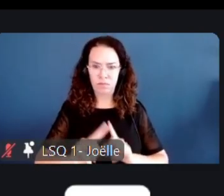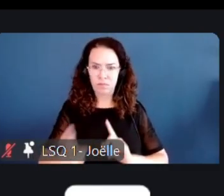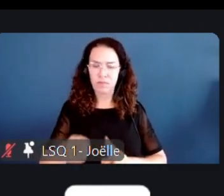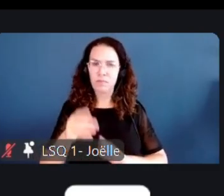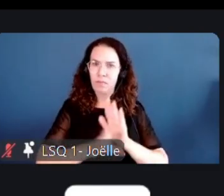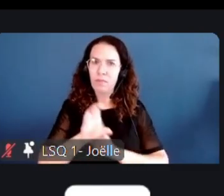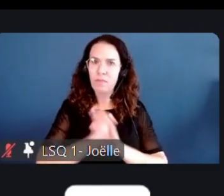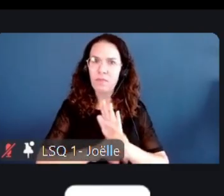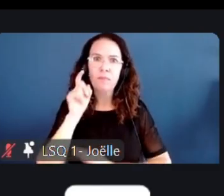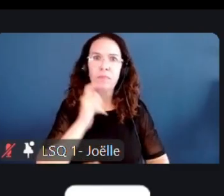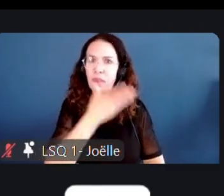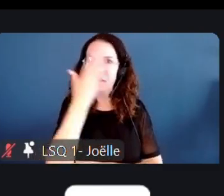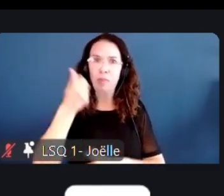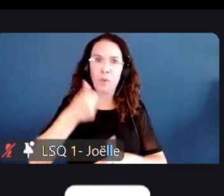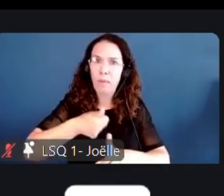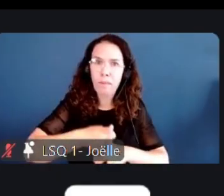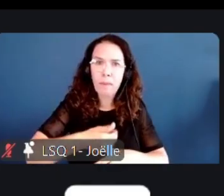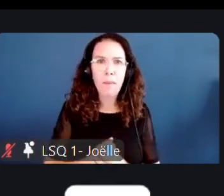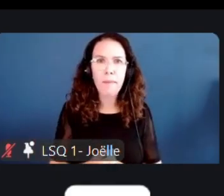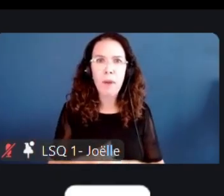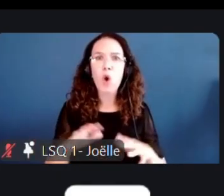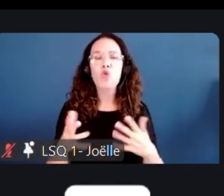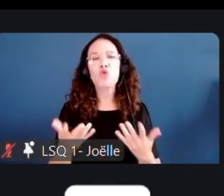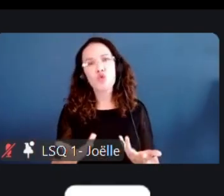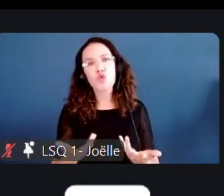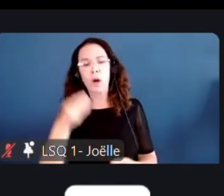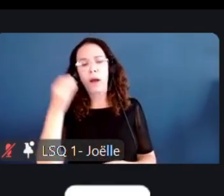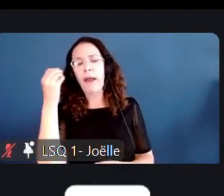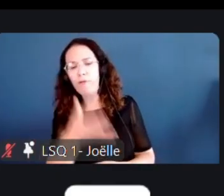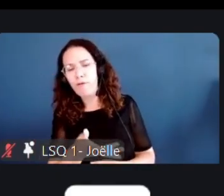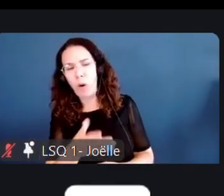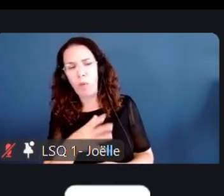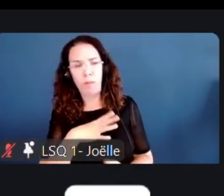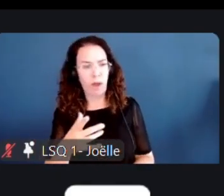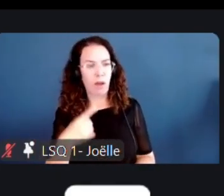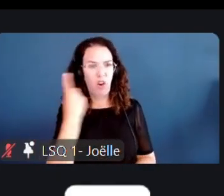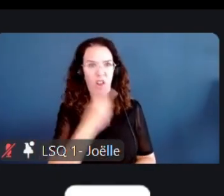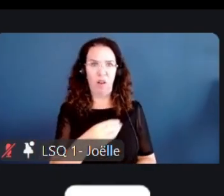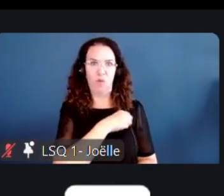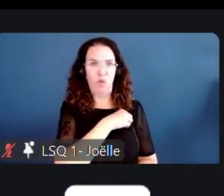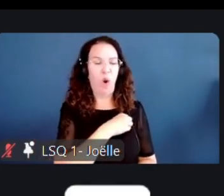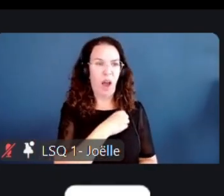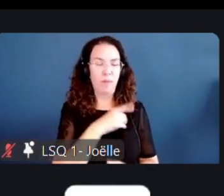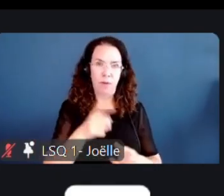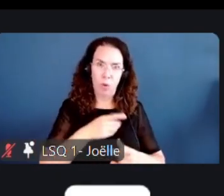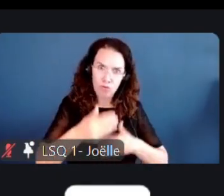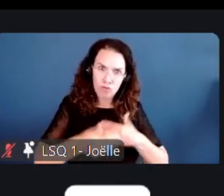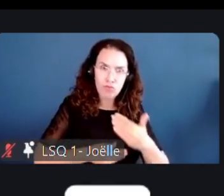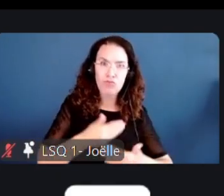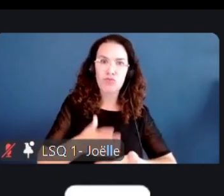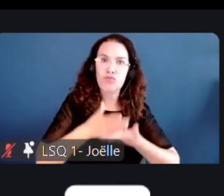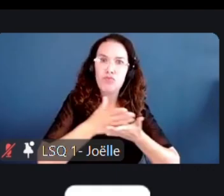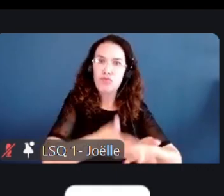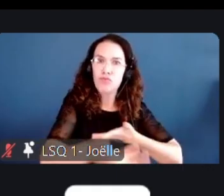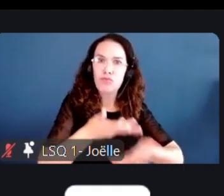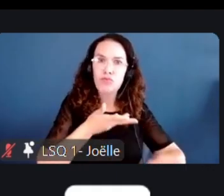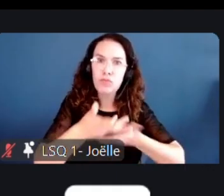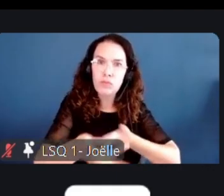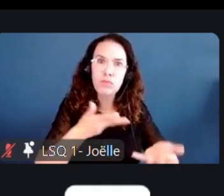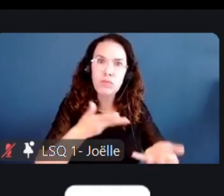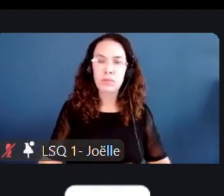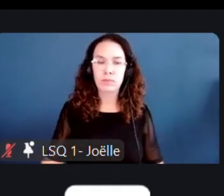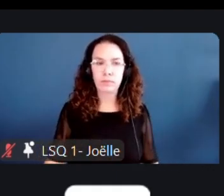des caractéristiques sexuelles ou elles sont informées d'une façon qui manque de sensibilité et d'accompagnement. Ensuite, il y a un